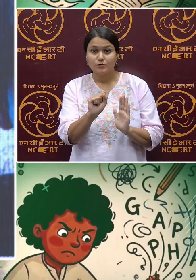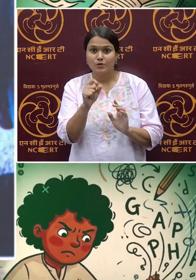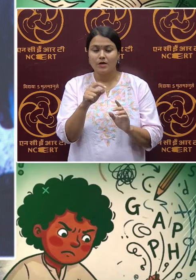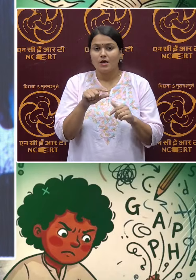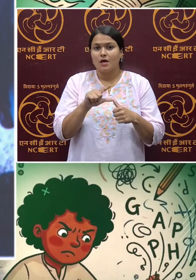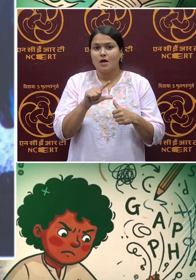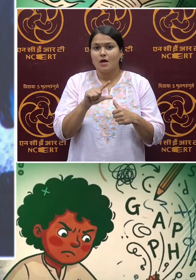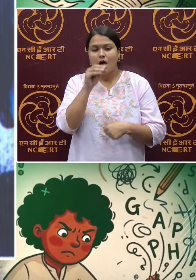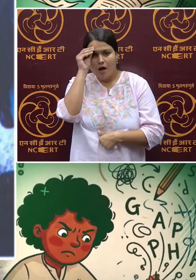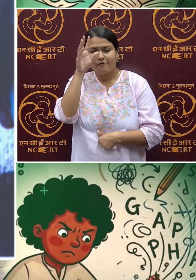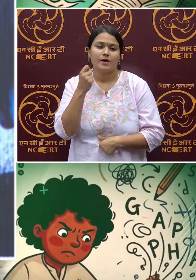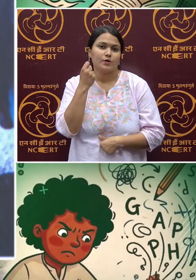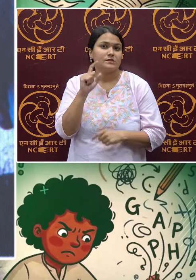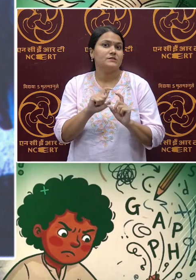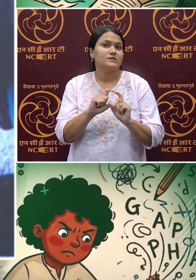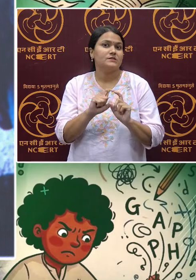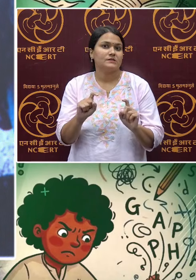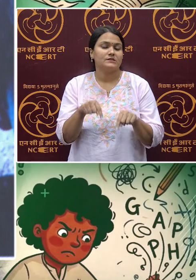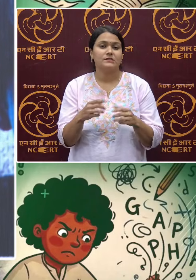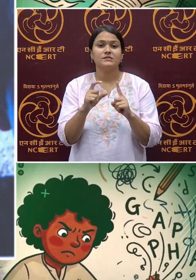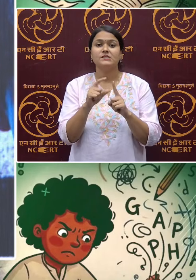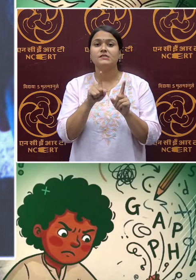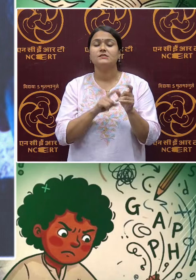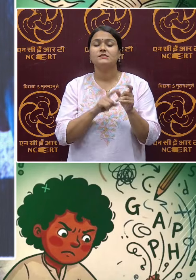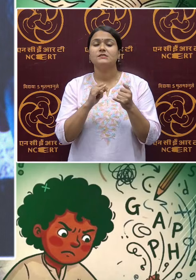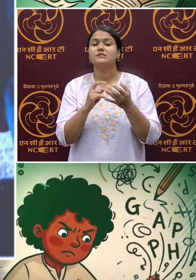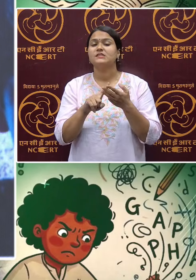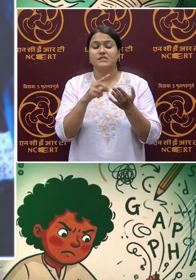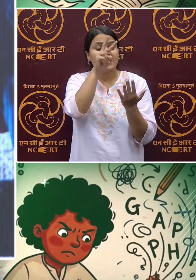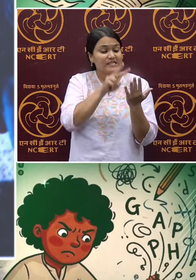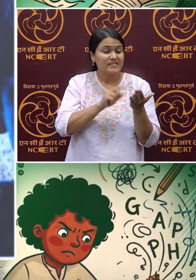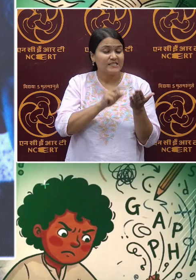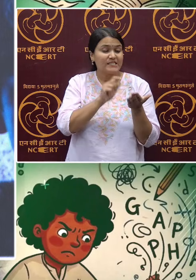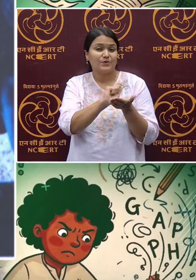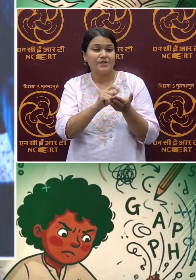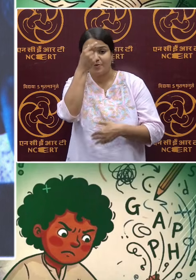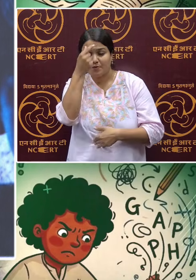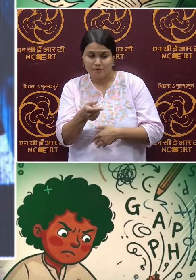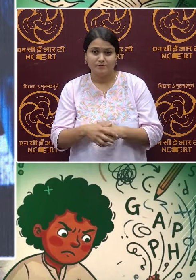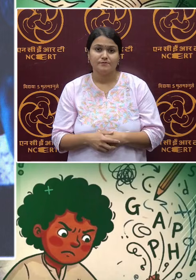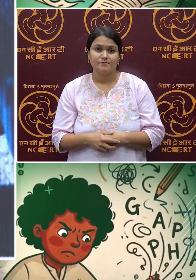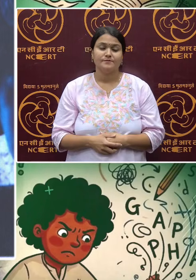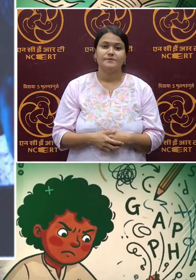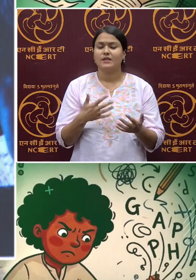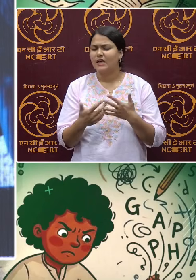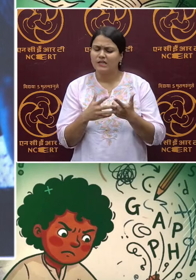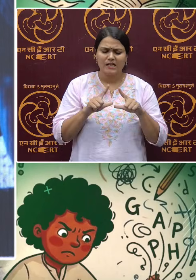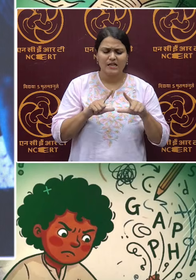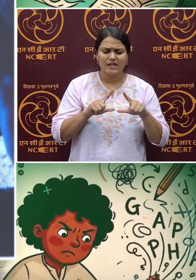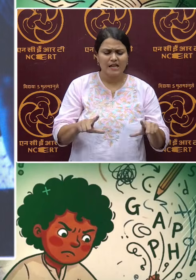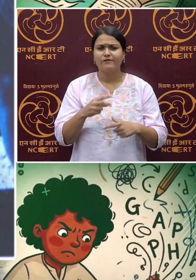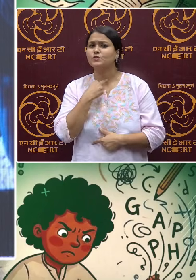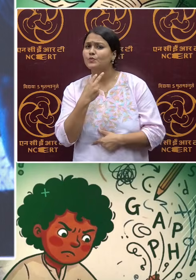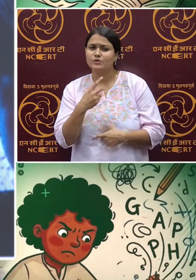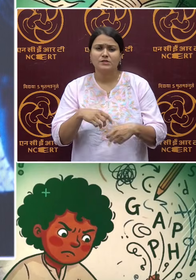नीडेड अवेयरनेस और अंडरस्टैंडिंग देंगे रिगार्डिंग डिसलेक्सिया एंड डेवलपमेंटल अफेजिया, जहाँ पर लैंग्वेज चाहे वो रीडिंग हो, राइटिंग हो या फिर स्पोकन हो, वो